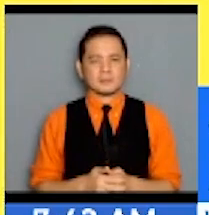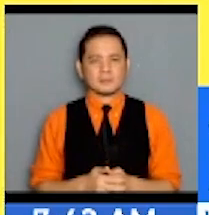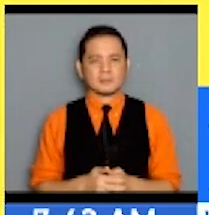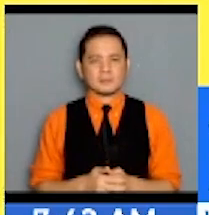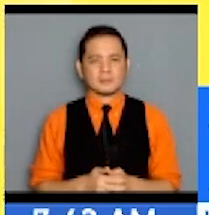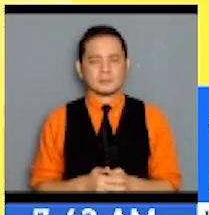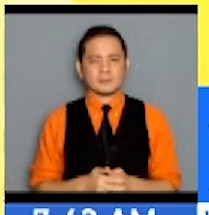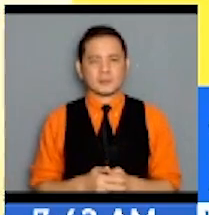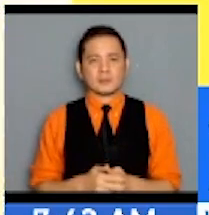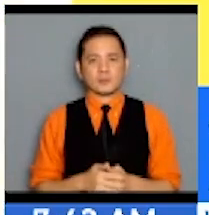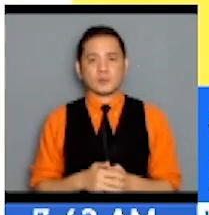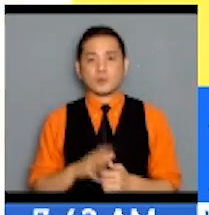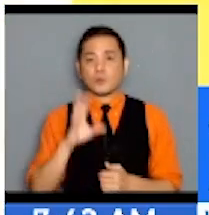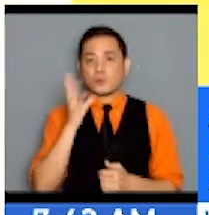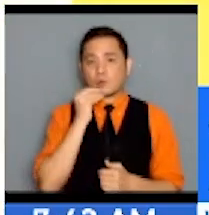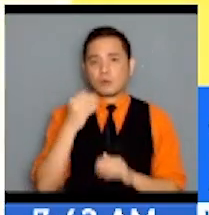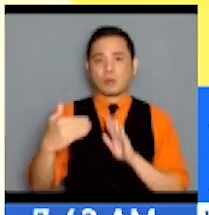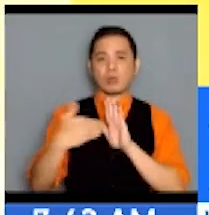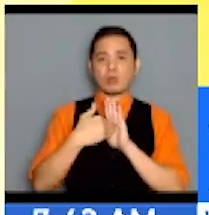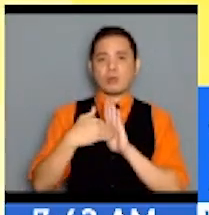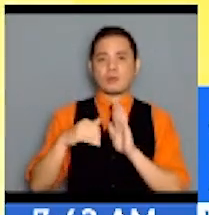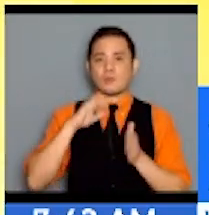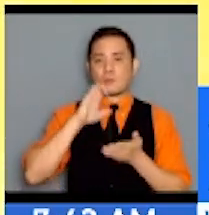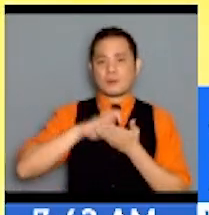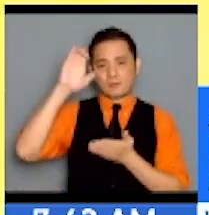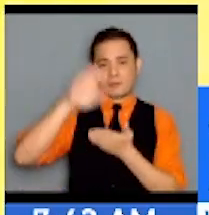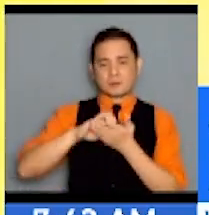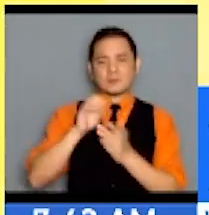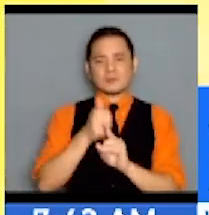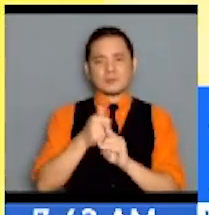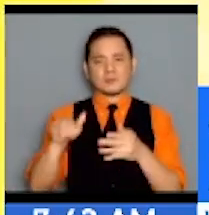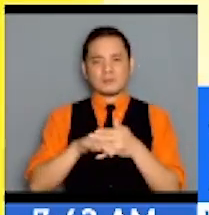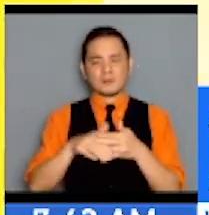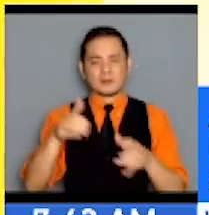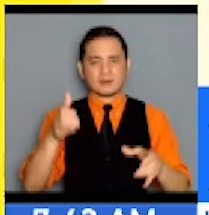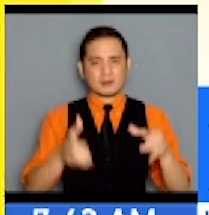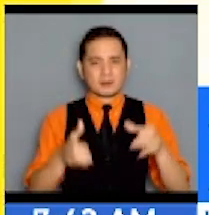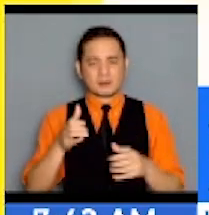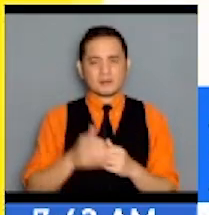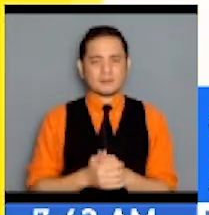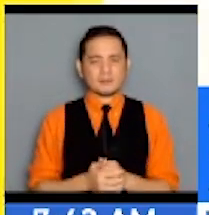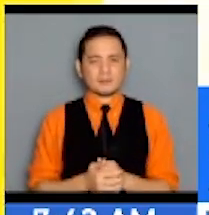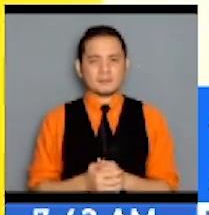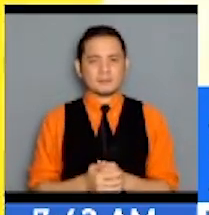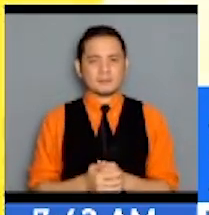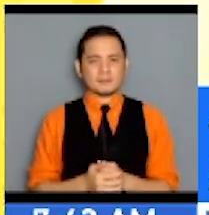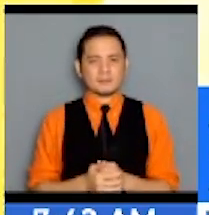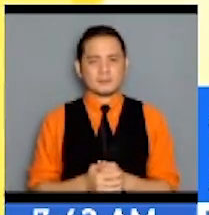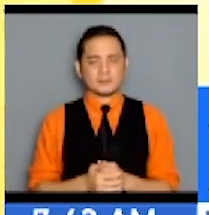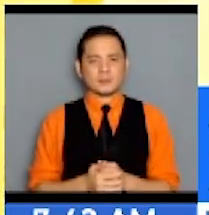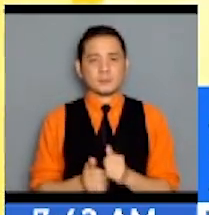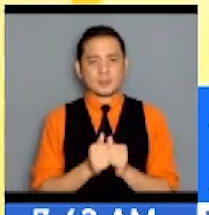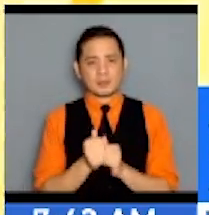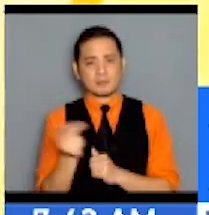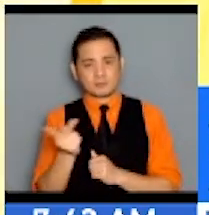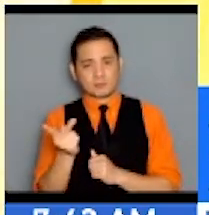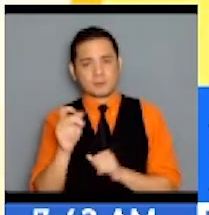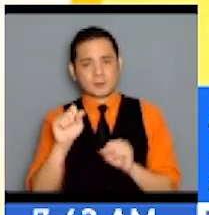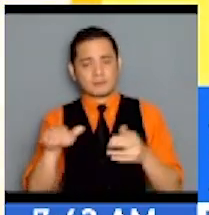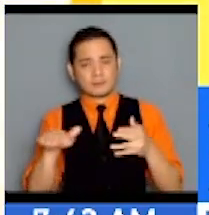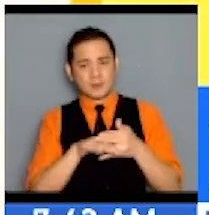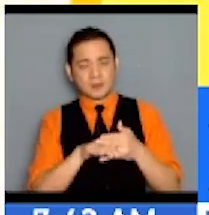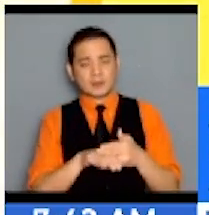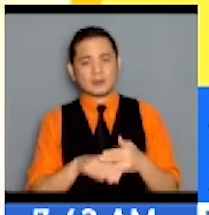asawa. So sa kaso ng adultery, yung lalaki na asawa ang maaaring mag-file ng kaso. At sa concubinage, yung asawang